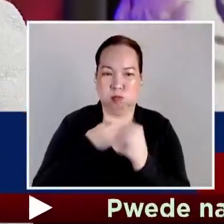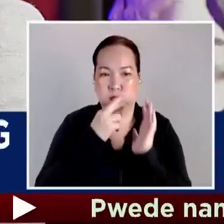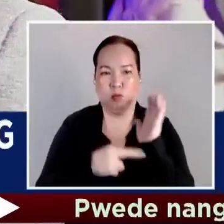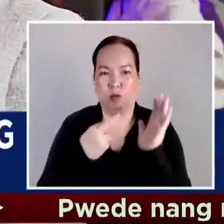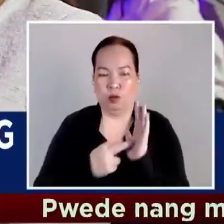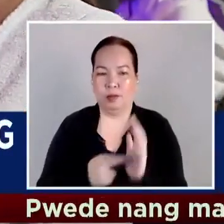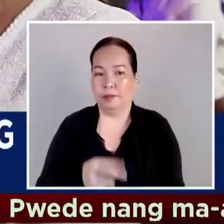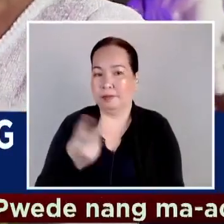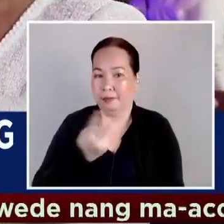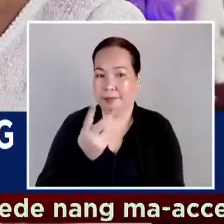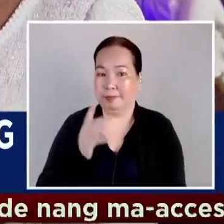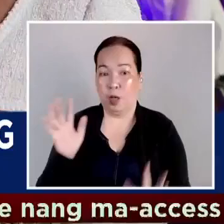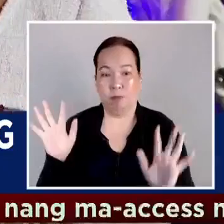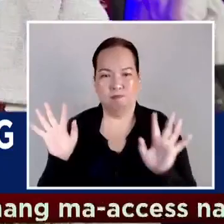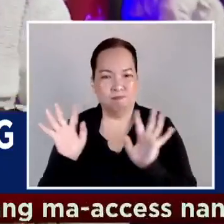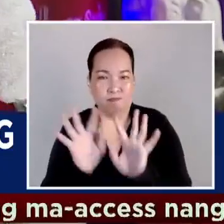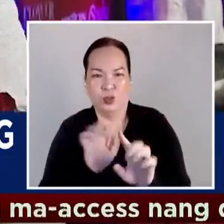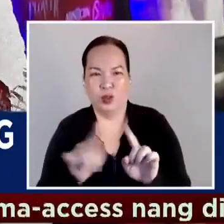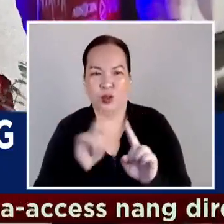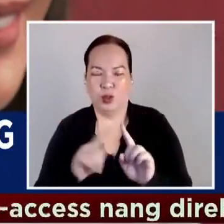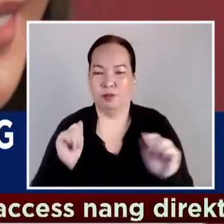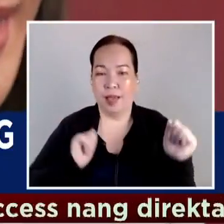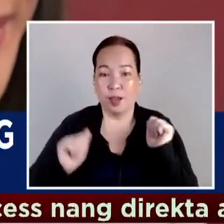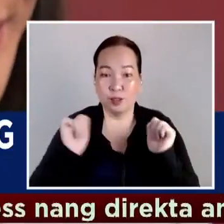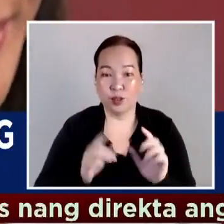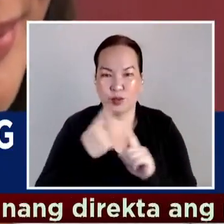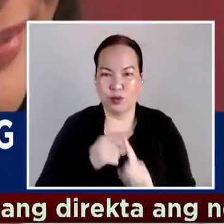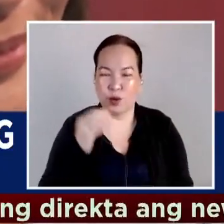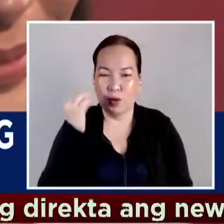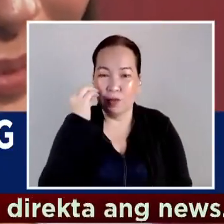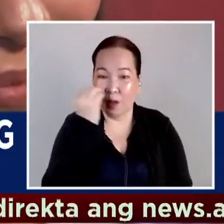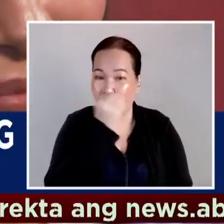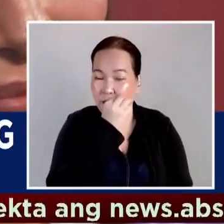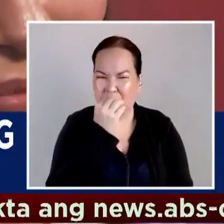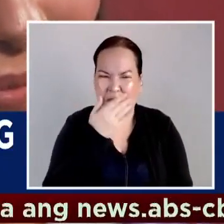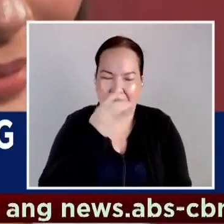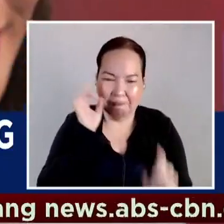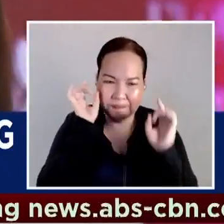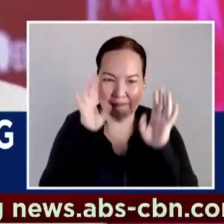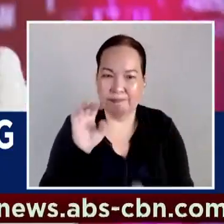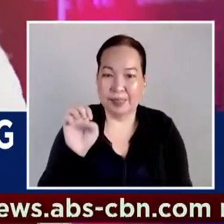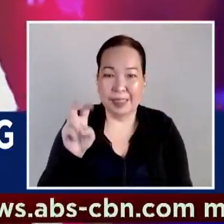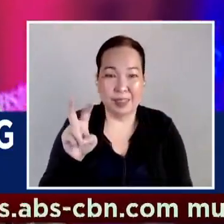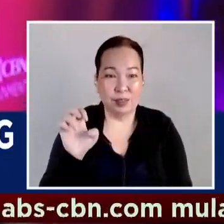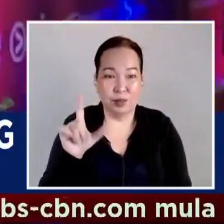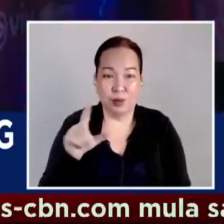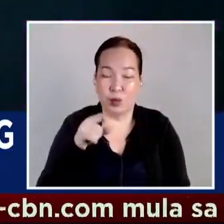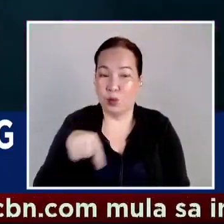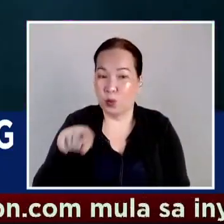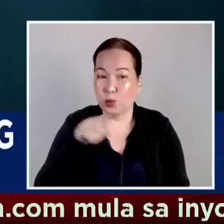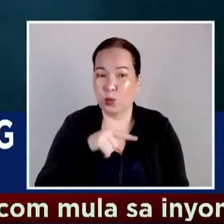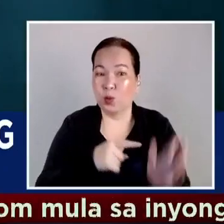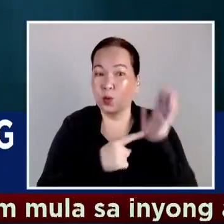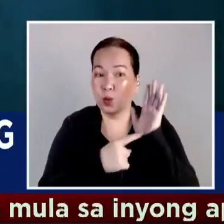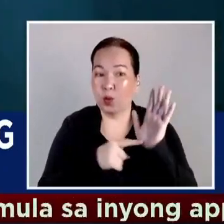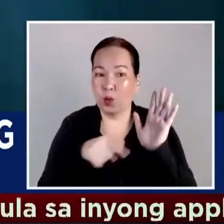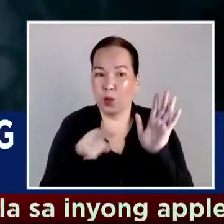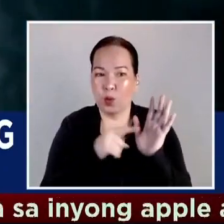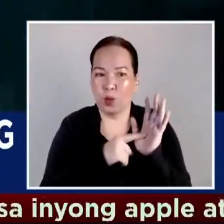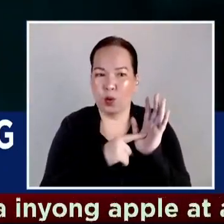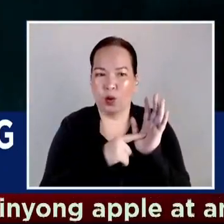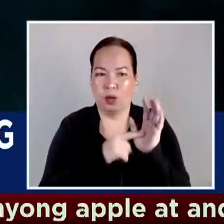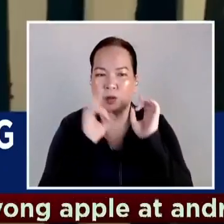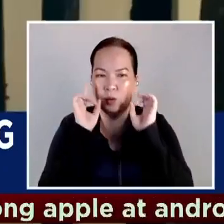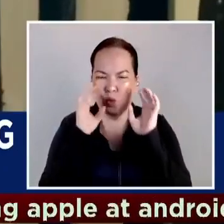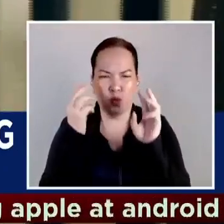Full force and powerhouse cast ng Flower of Evil. Nang ipasilip ang matitindi nilang eksena sa celebrity screening. Gusto mo ba sabihin ko sa iyo kung